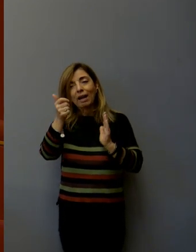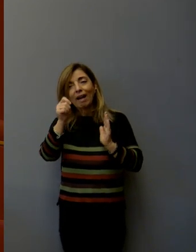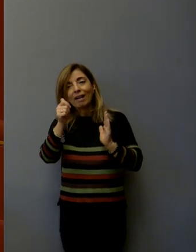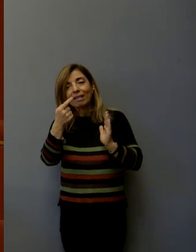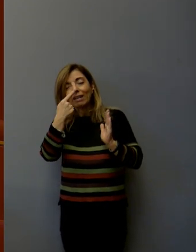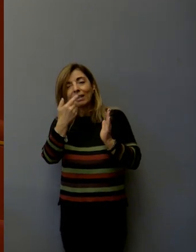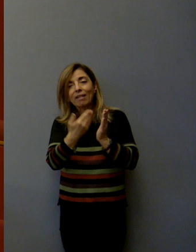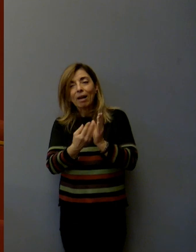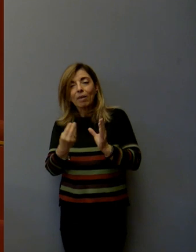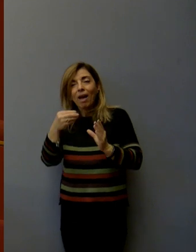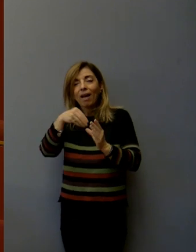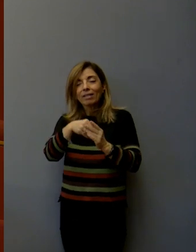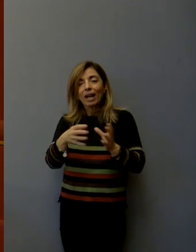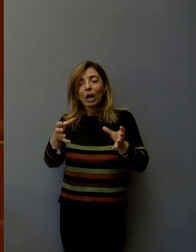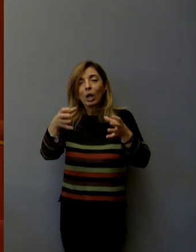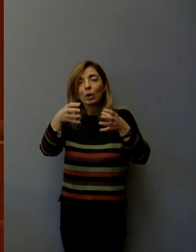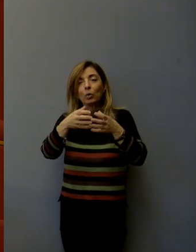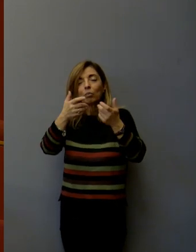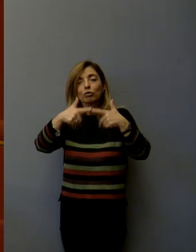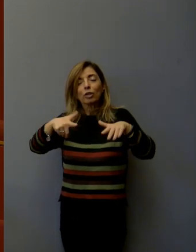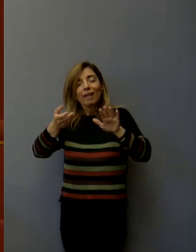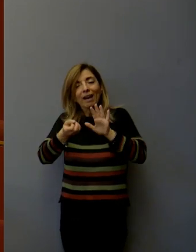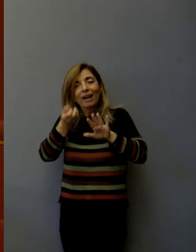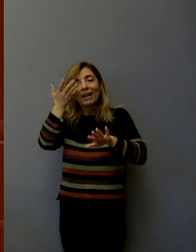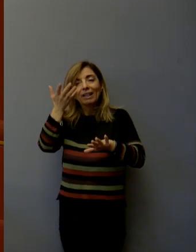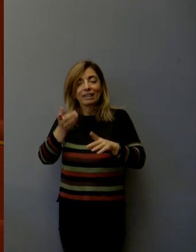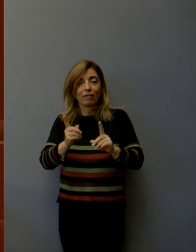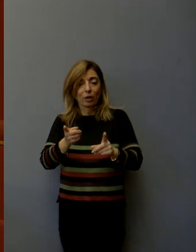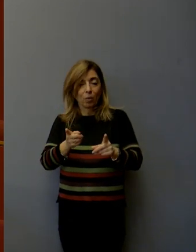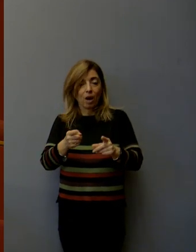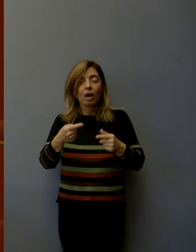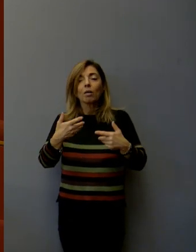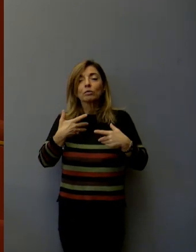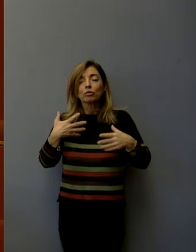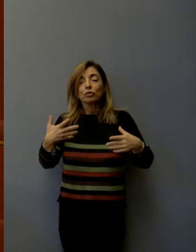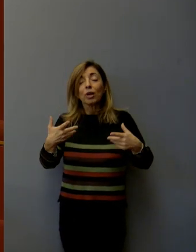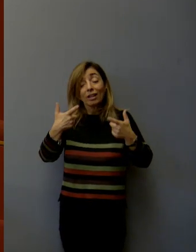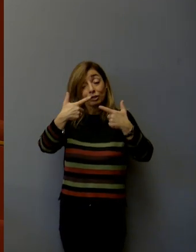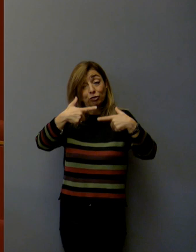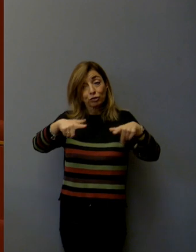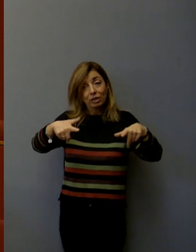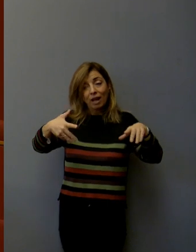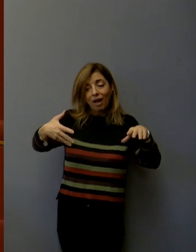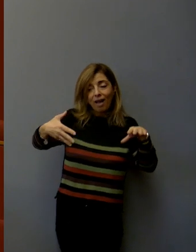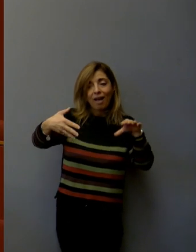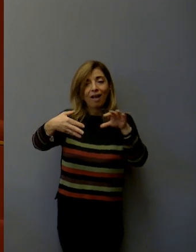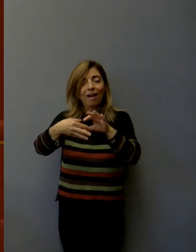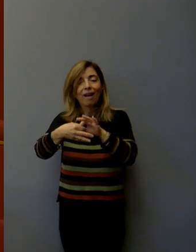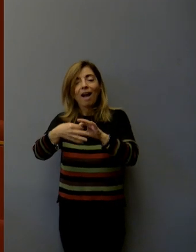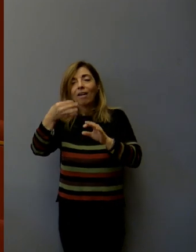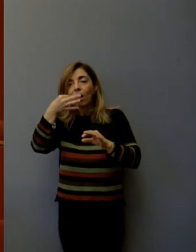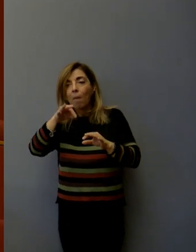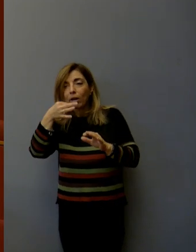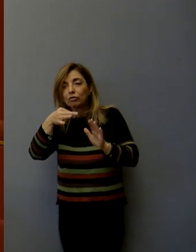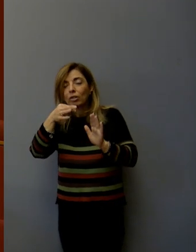abbina la città a quelle che sono delle capacità delle delle caratteristiche di creatività e quindi nel momento